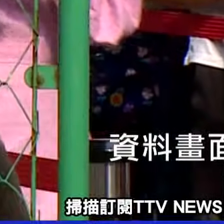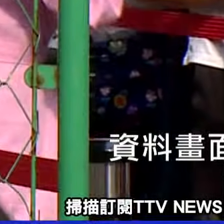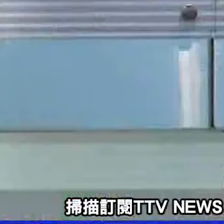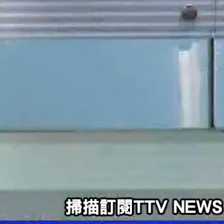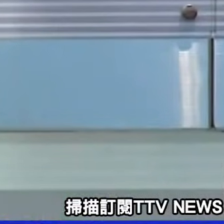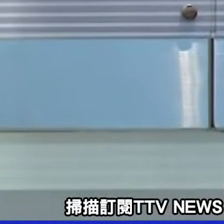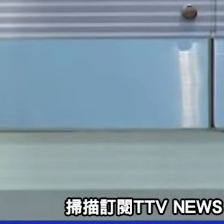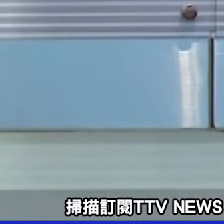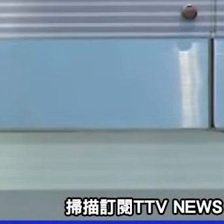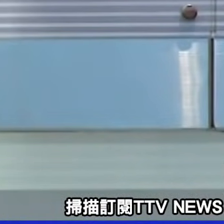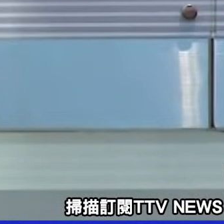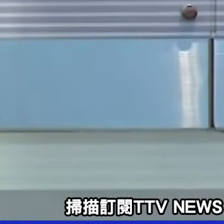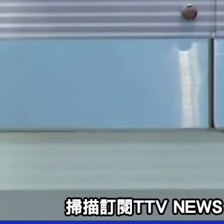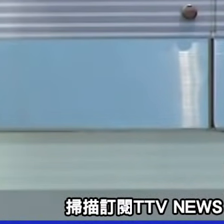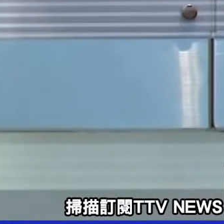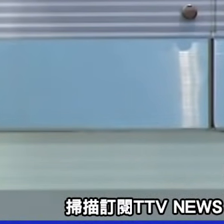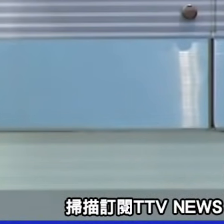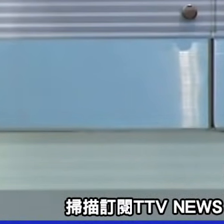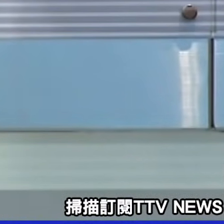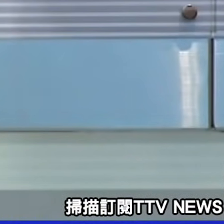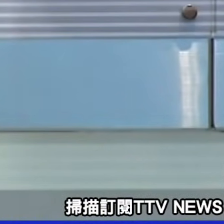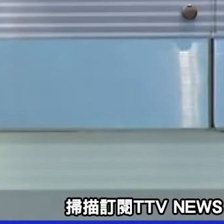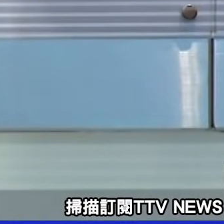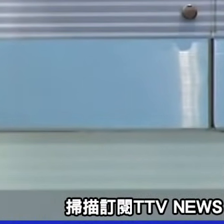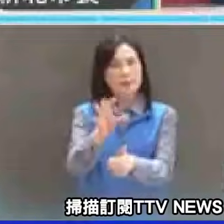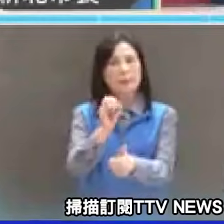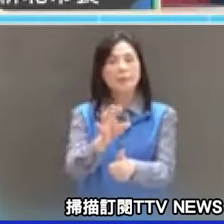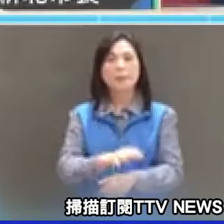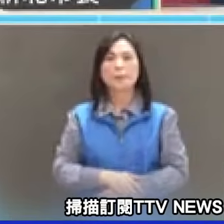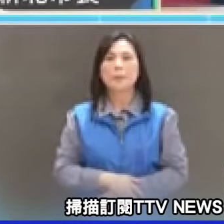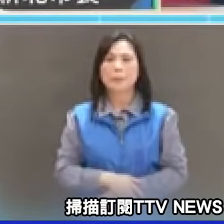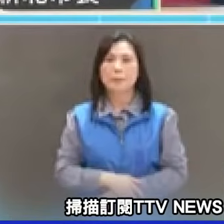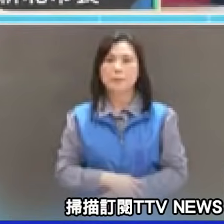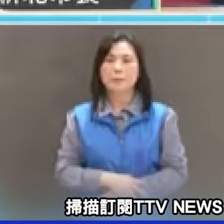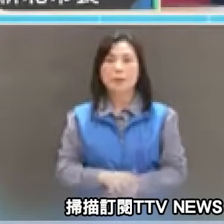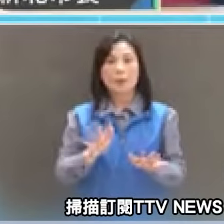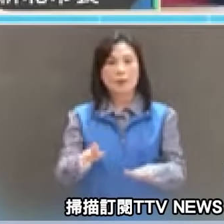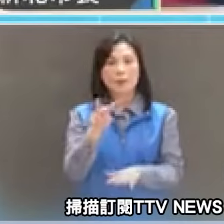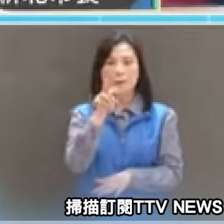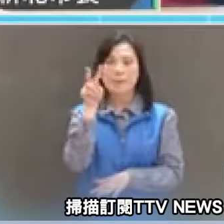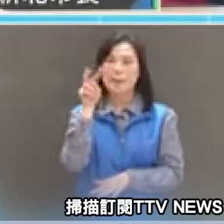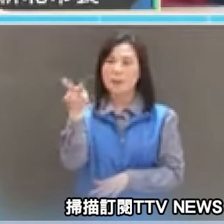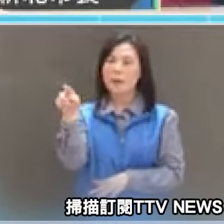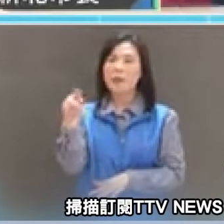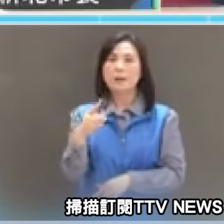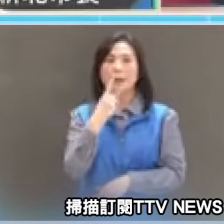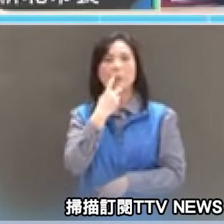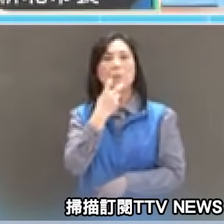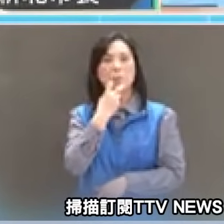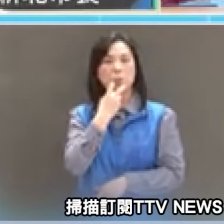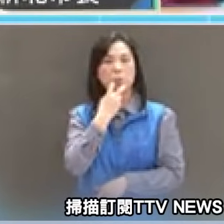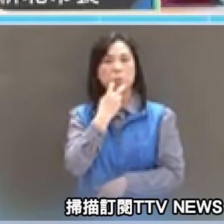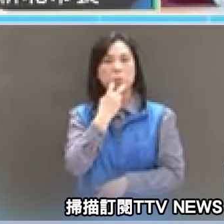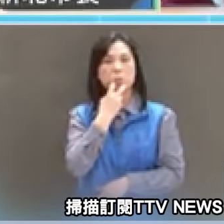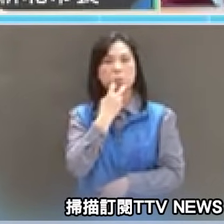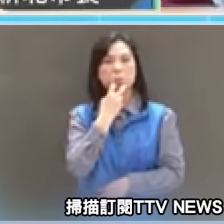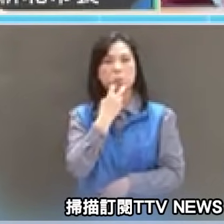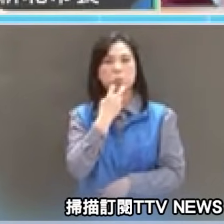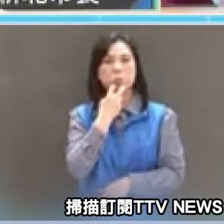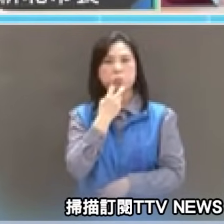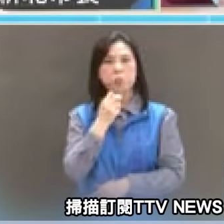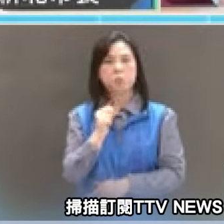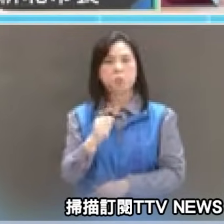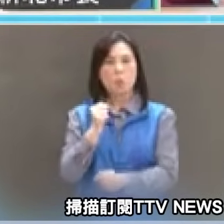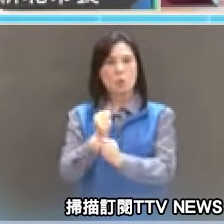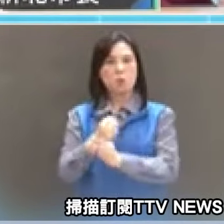在10天前就向中央喊话，入境应该全面普筛。 不过今天我看到中央非常肯定的做